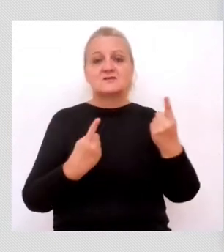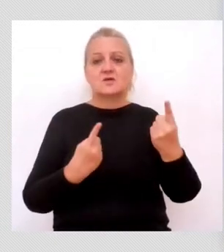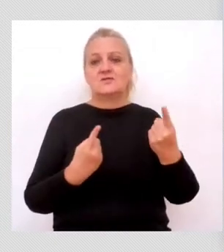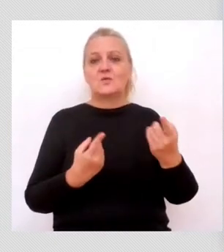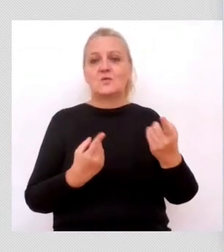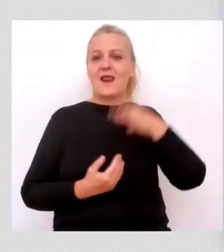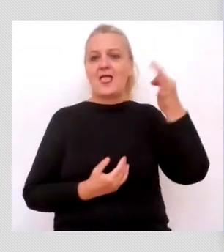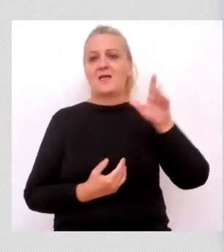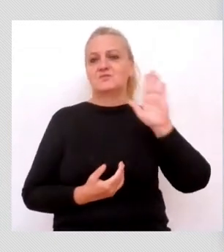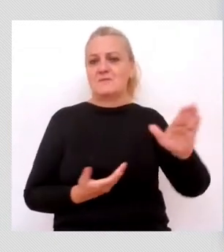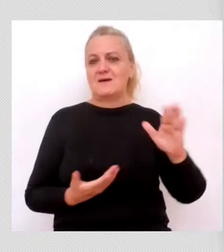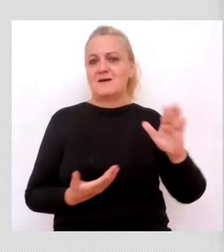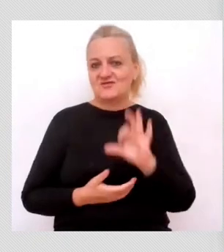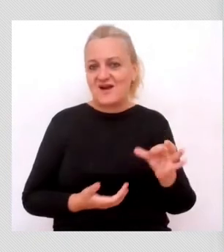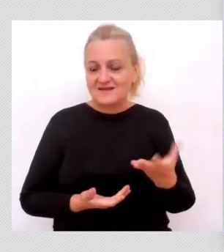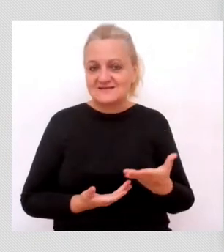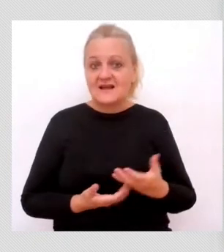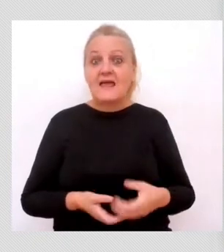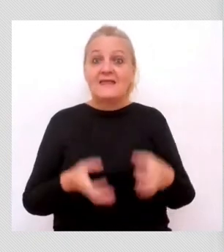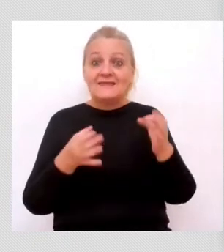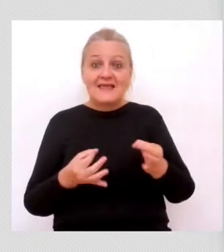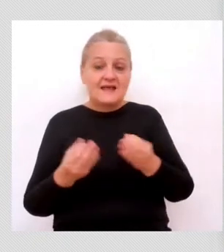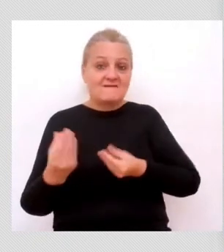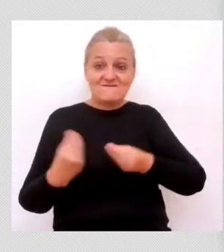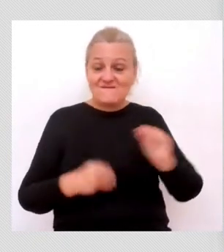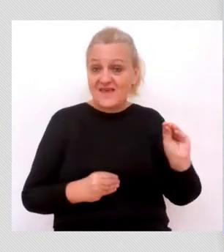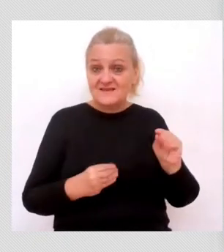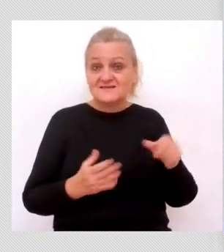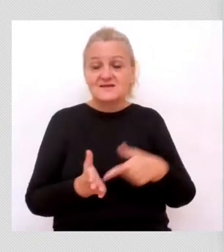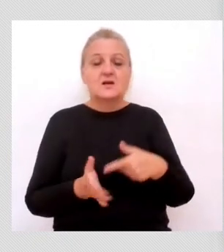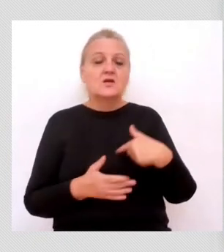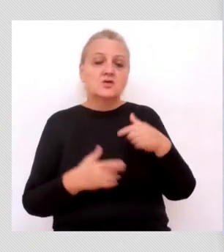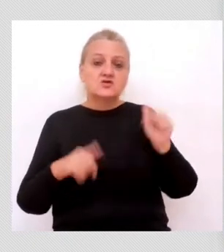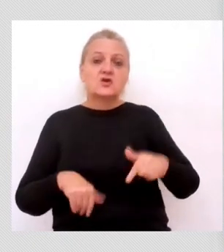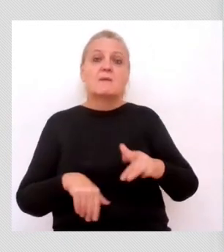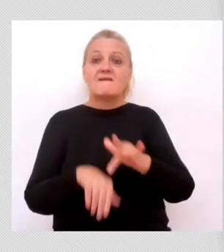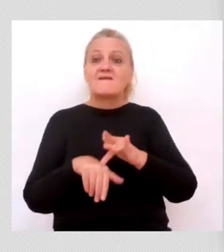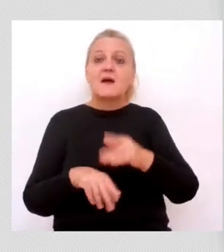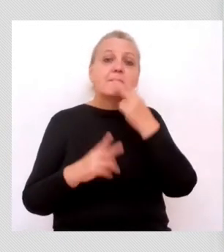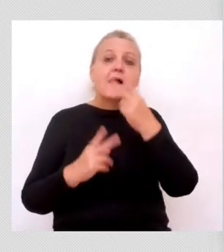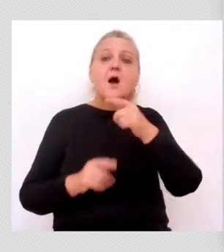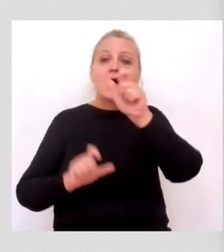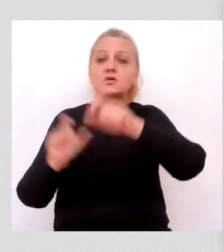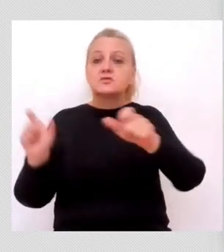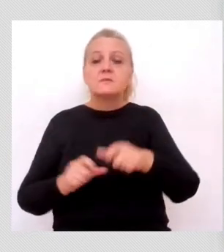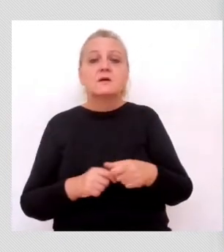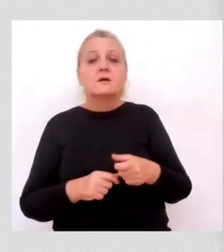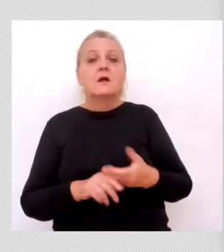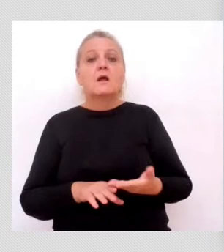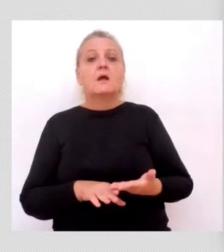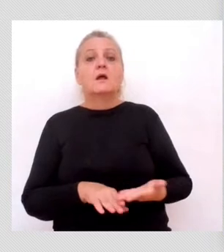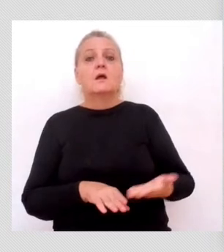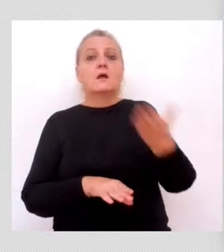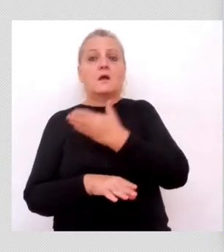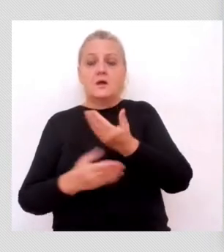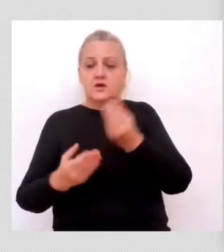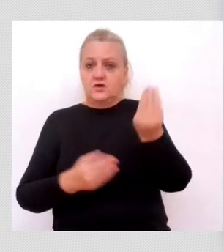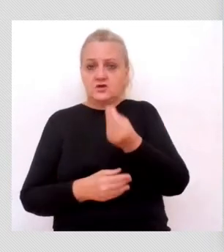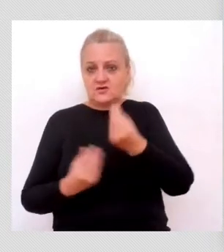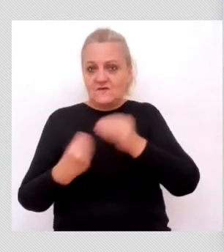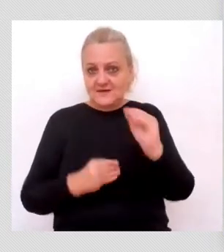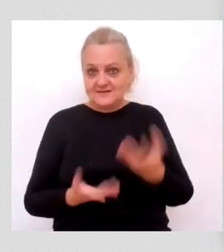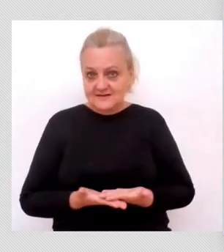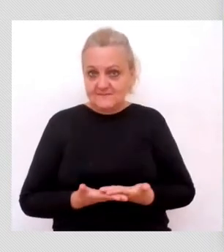uprzywilejowanej, jeśli teraz jest bardziej, no to trzeba pamiętać o wrażliwości tych, którzy widzą, że kiedyś było dużo bardziej. A